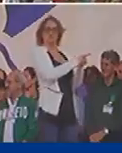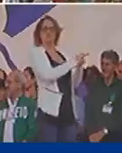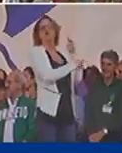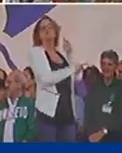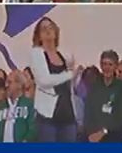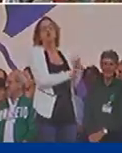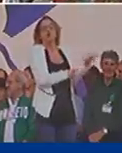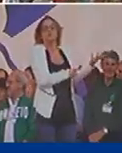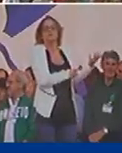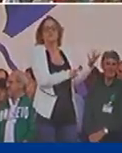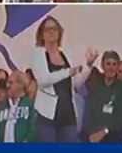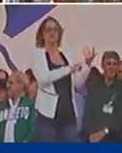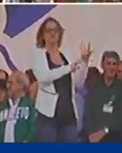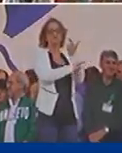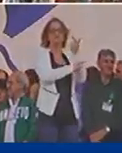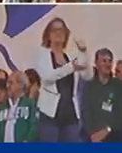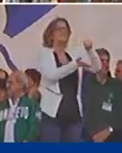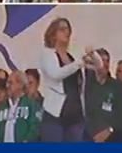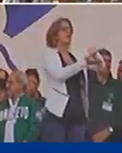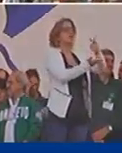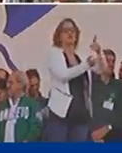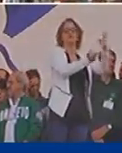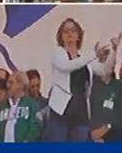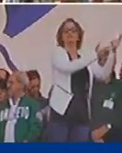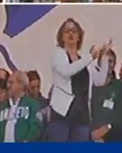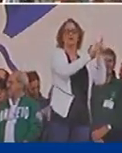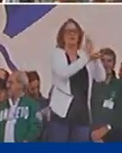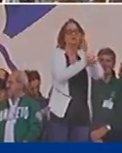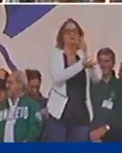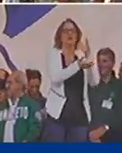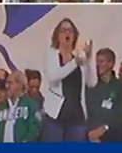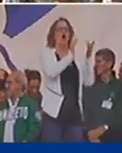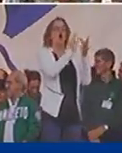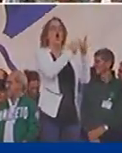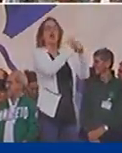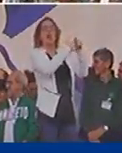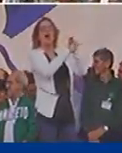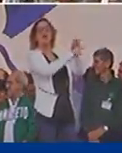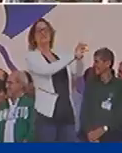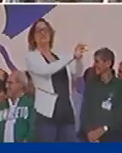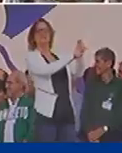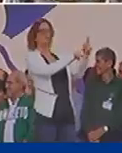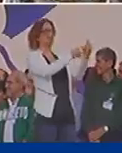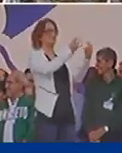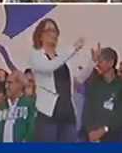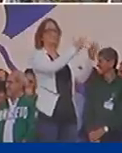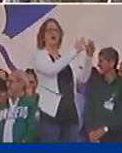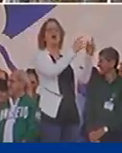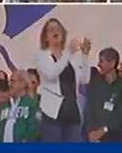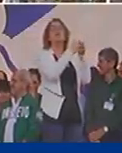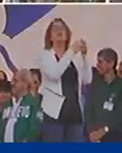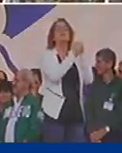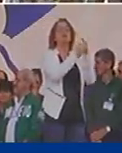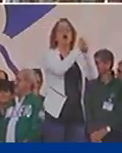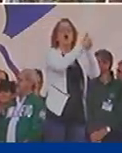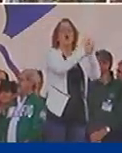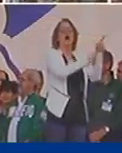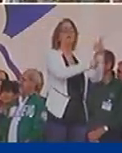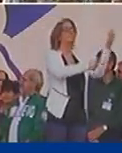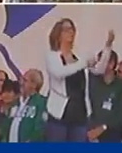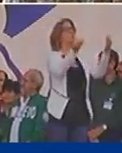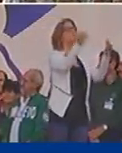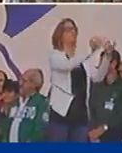perché non esistono le sedi e quindi cosa fanno? Online litigano online, si sfanculano